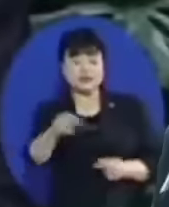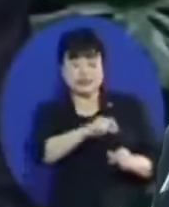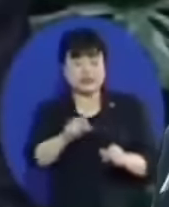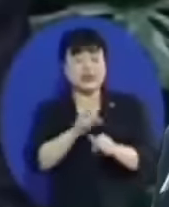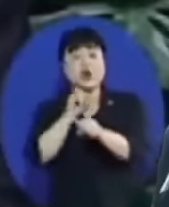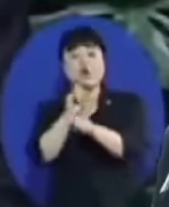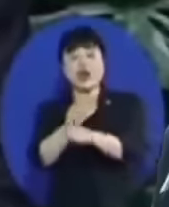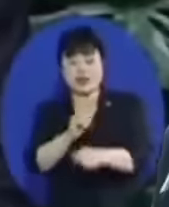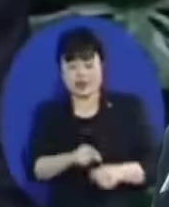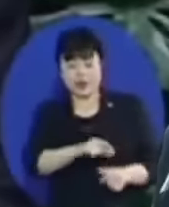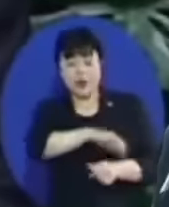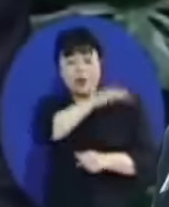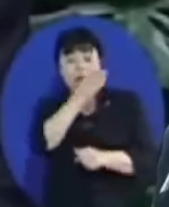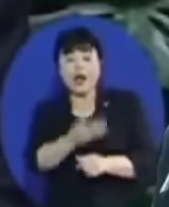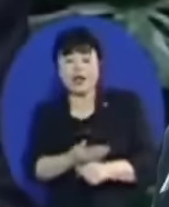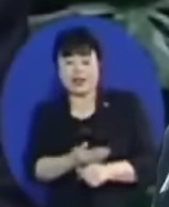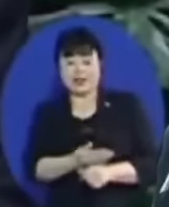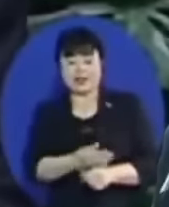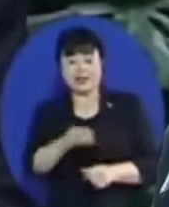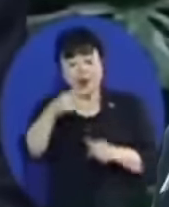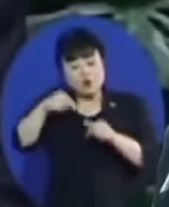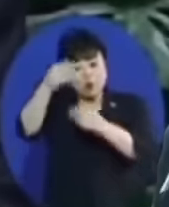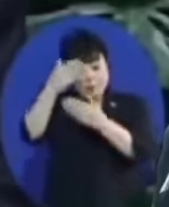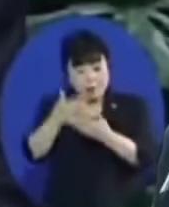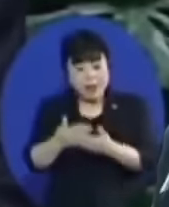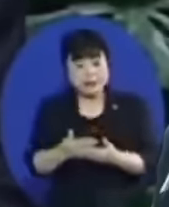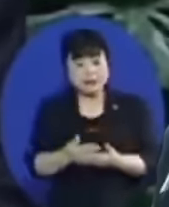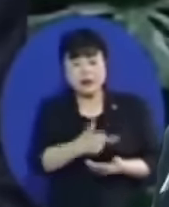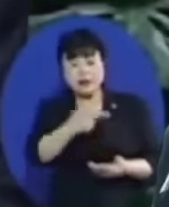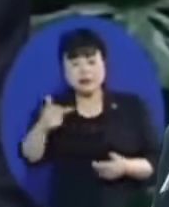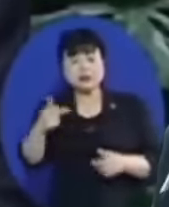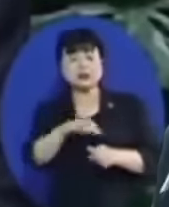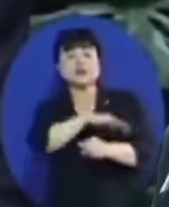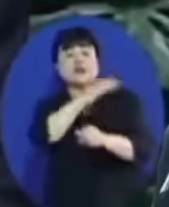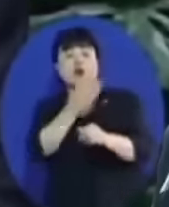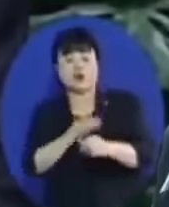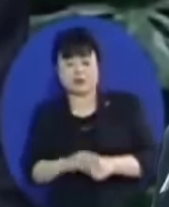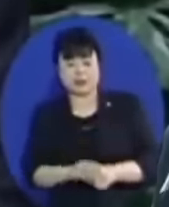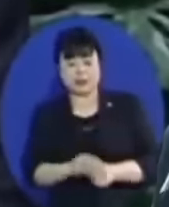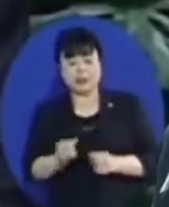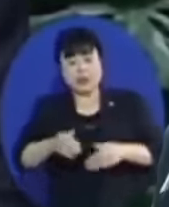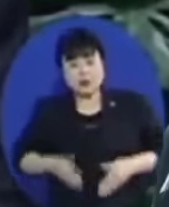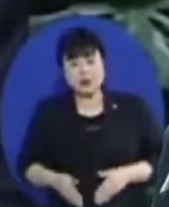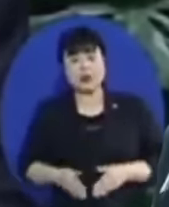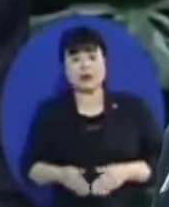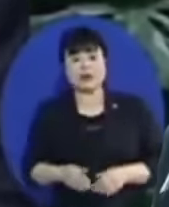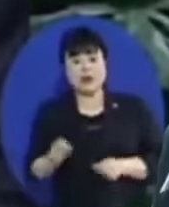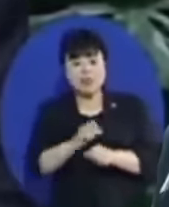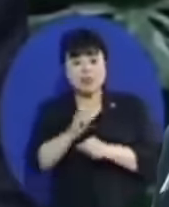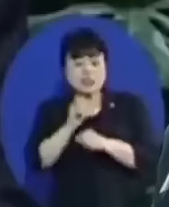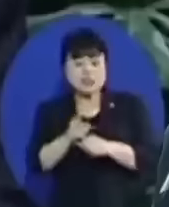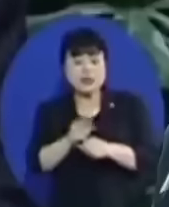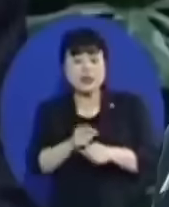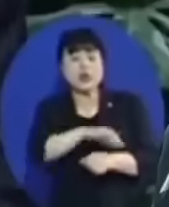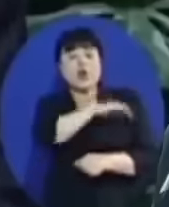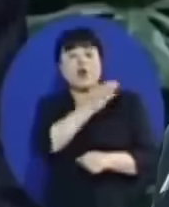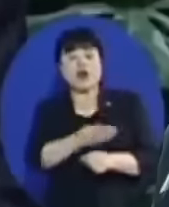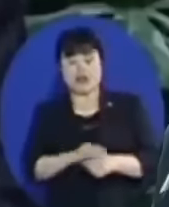특권입니다. 여러분이 구원을 받았다는 것 너무나 큰 특권입니다. 사람으로 태어난 것 자체가 특권 아닙니까?